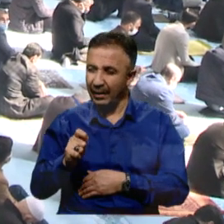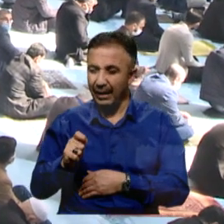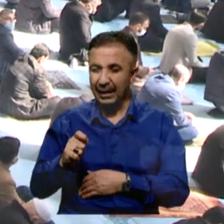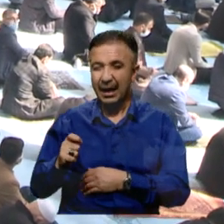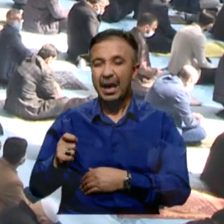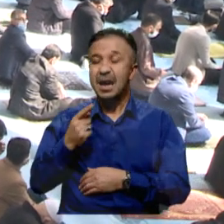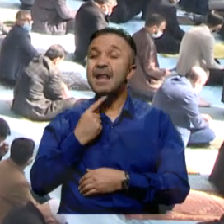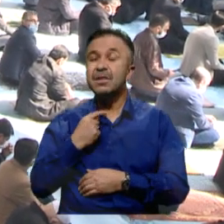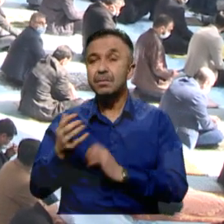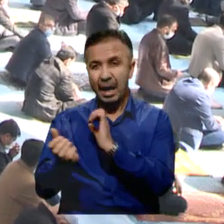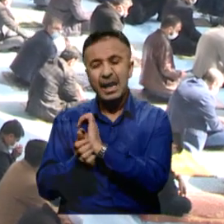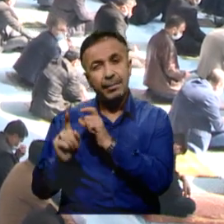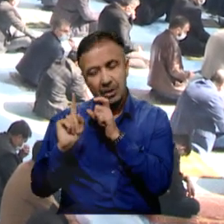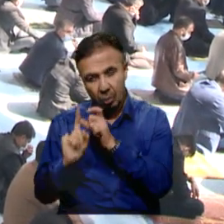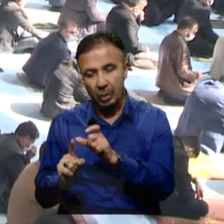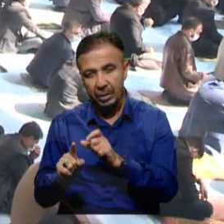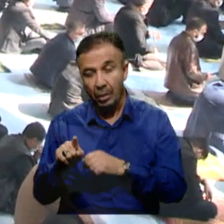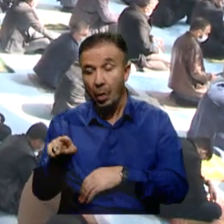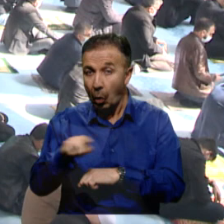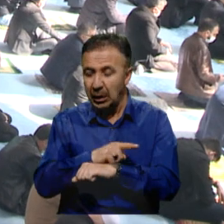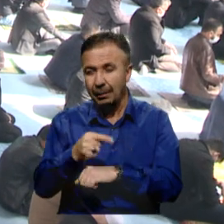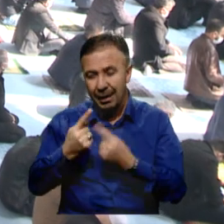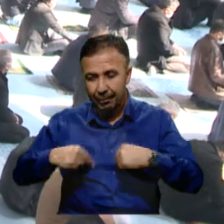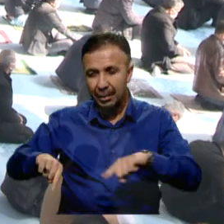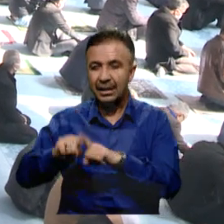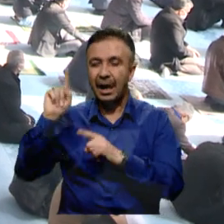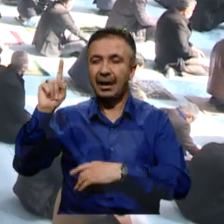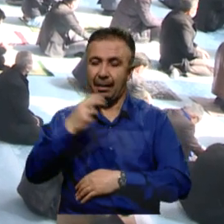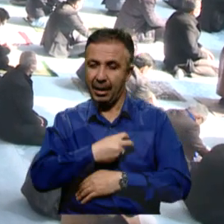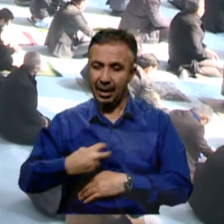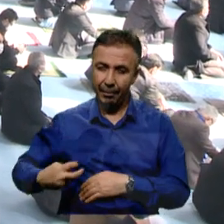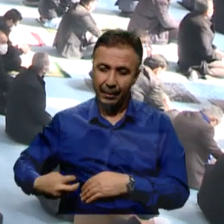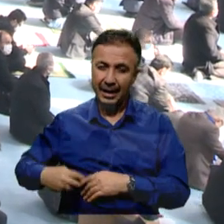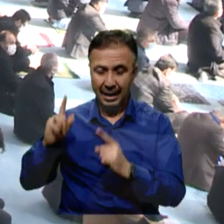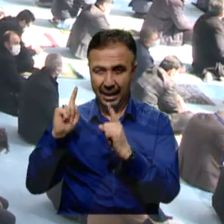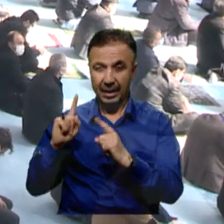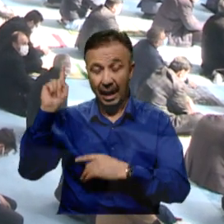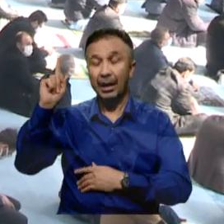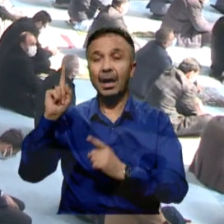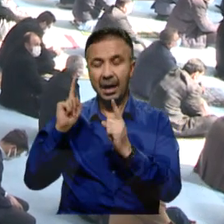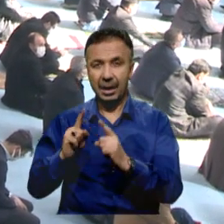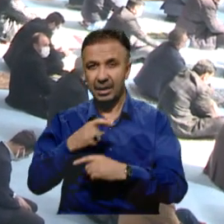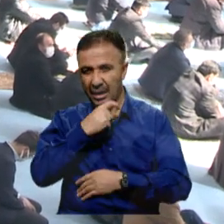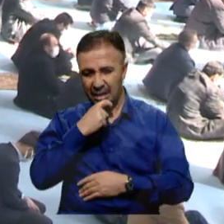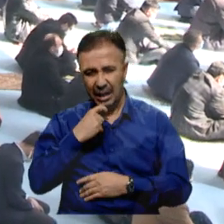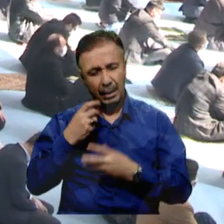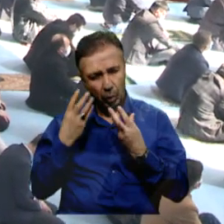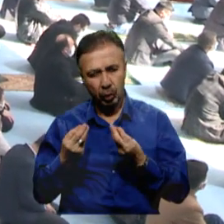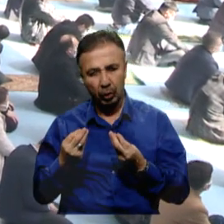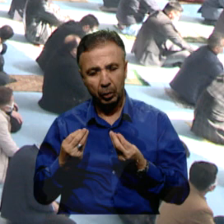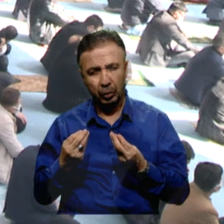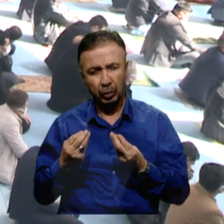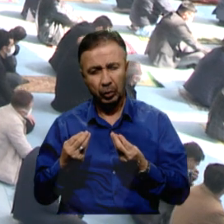ailemizi koruyabiliyorsak, o zaman biz de Allah'ın peygamberine karşı, Allah'a karşı samimiyetimizi ortaya koymuş